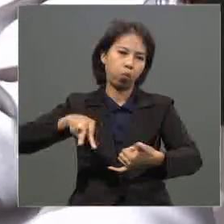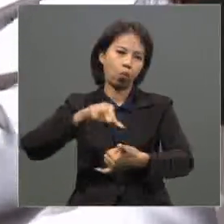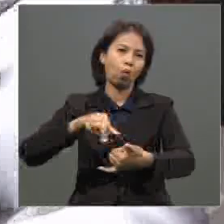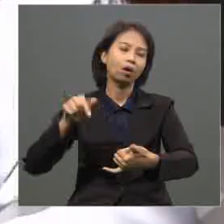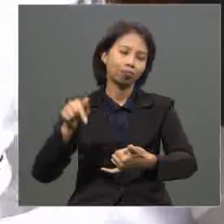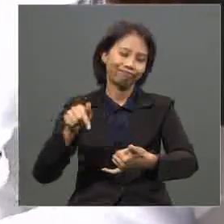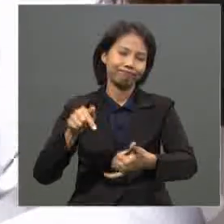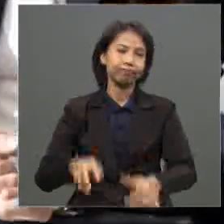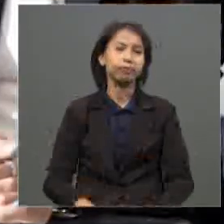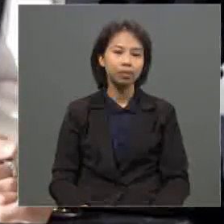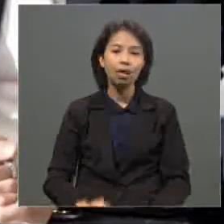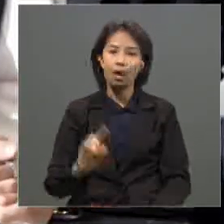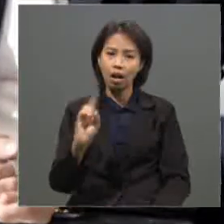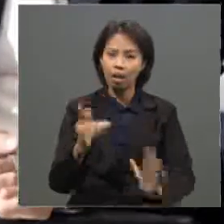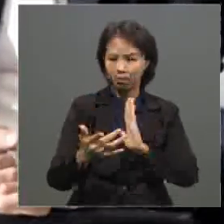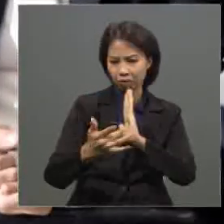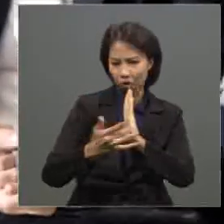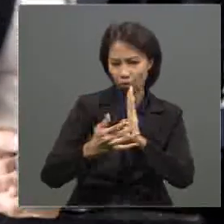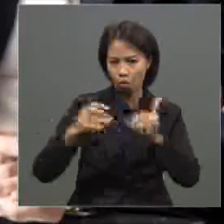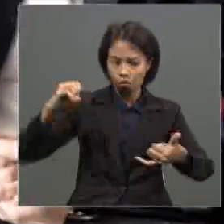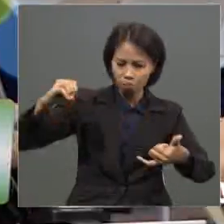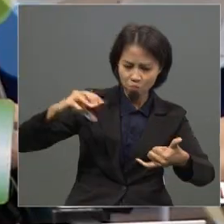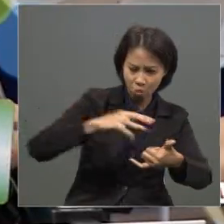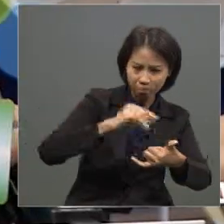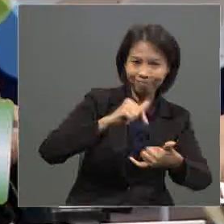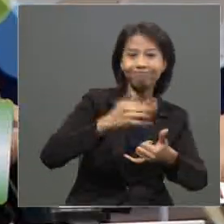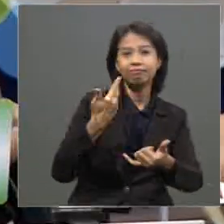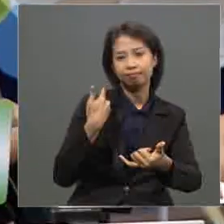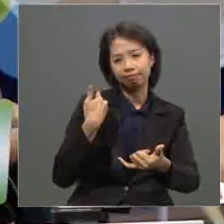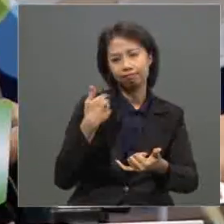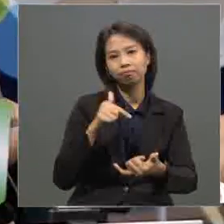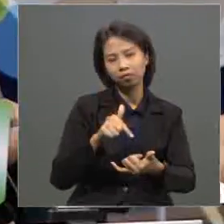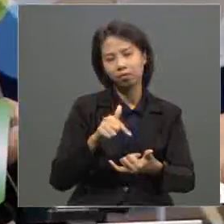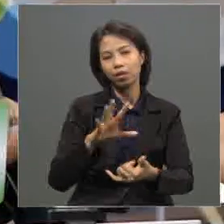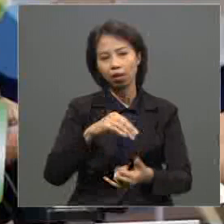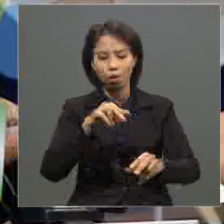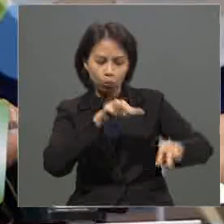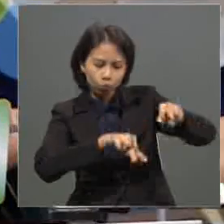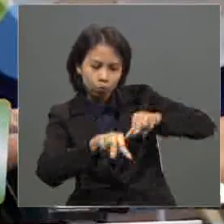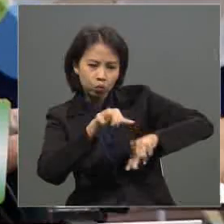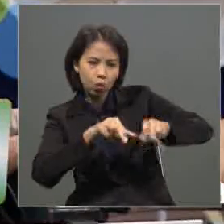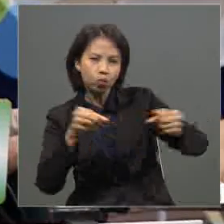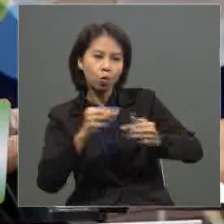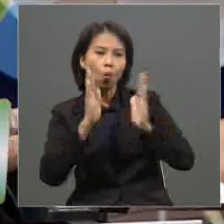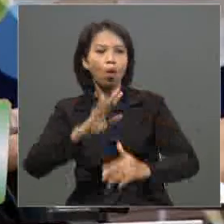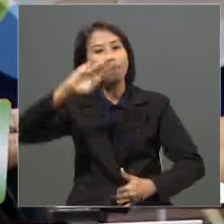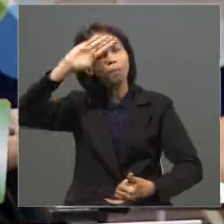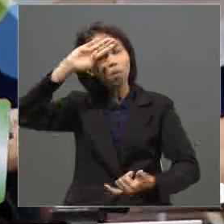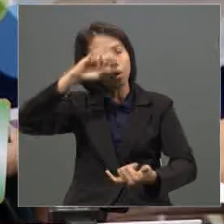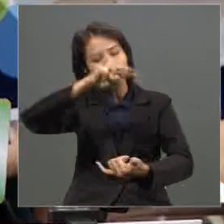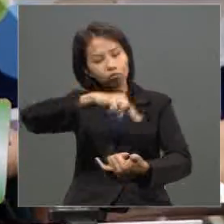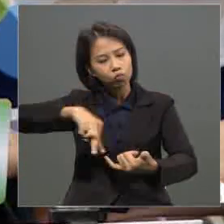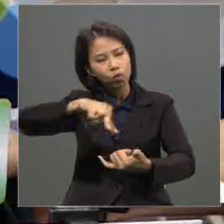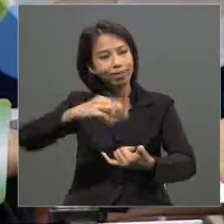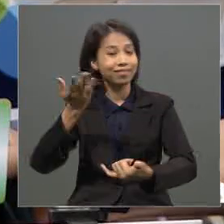X3นี้นะครับนำเทคโนโลยีภาพวินิจฉัยและรักษาทางเวชศาสตร์นิวเคลียร์แห่งอนาคตมาใช้ในผู้ป่วยซึ่งเปิดให้บริการ